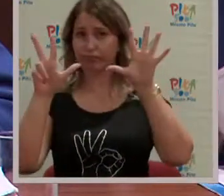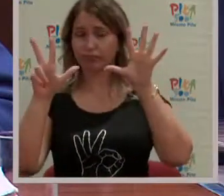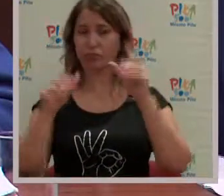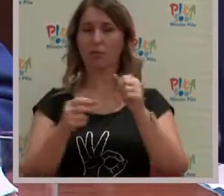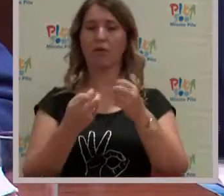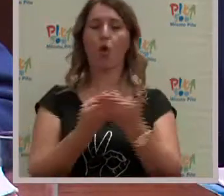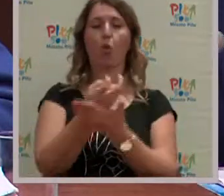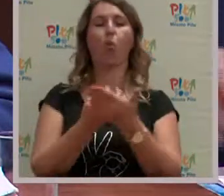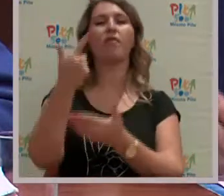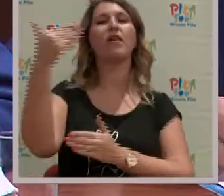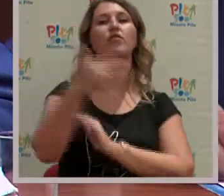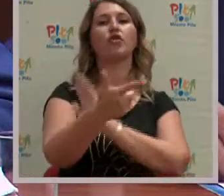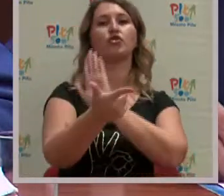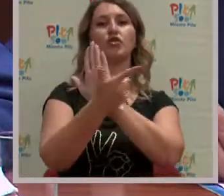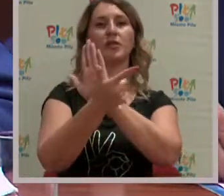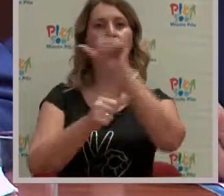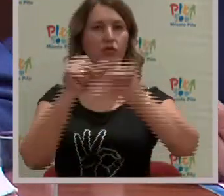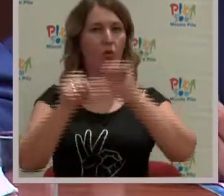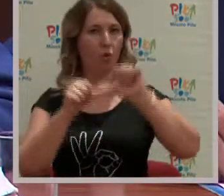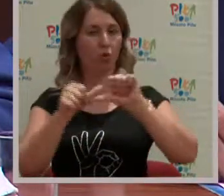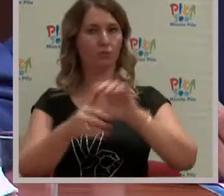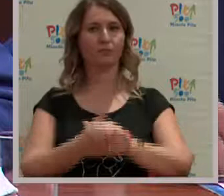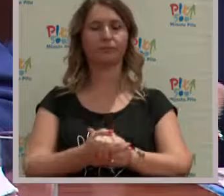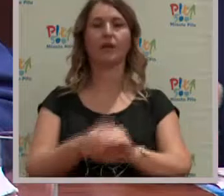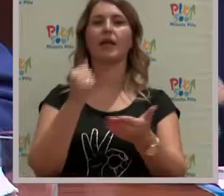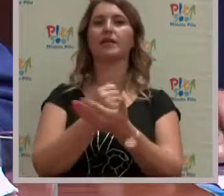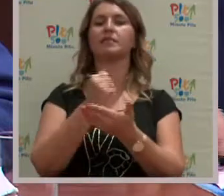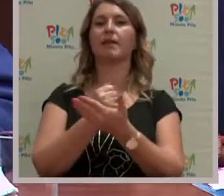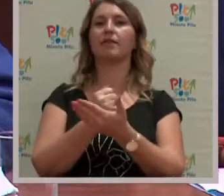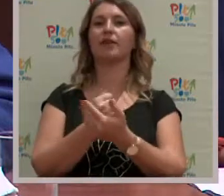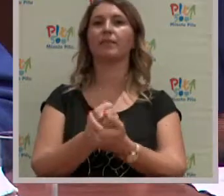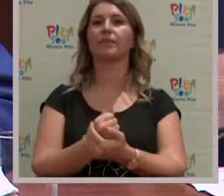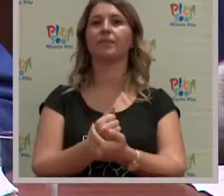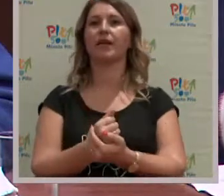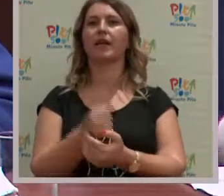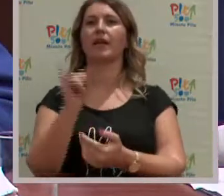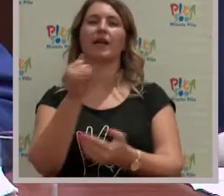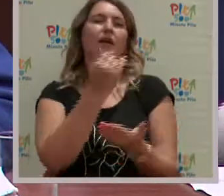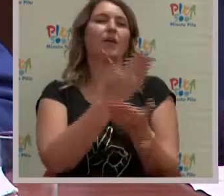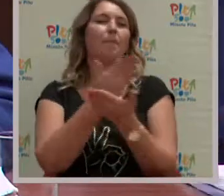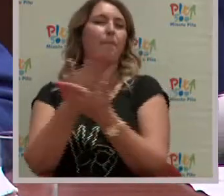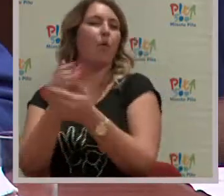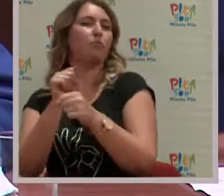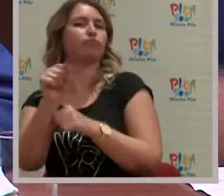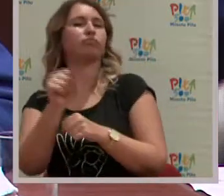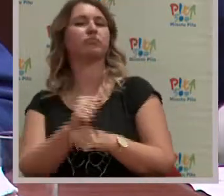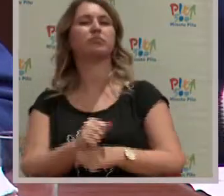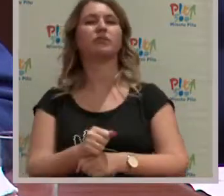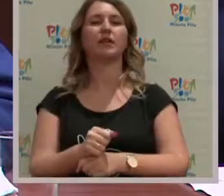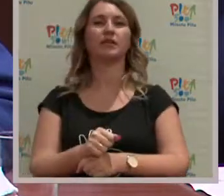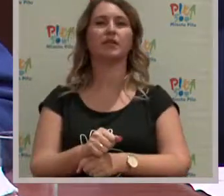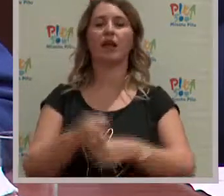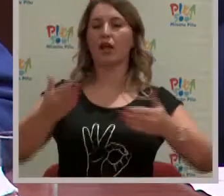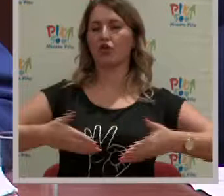lutego 2017 roku w sprawie określenia rodzajów świadczeń przyznawanych w ramach